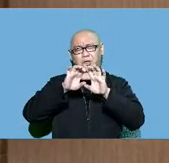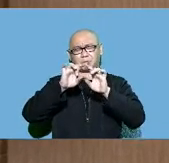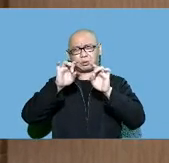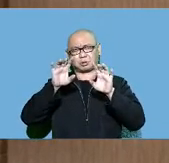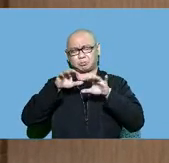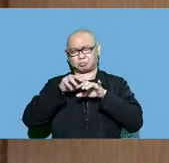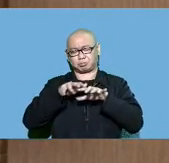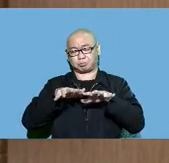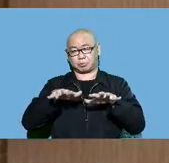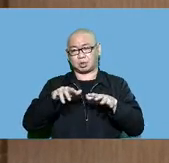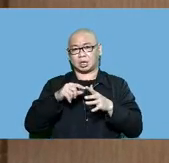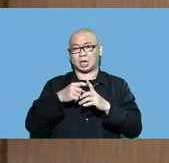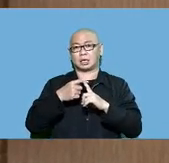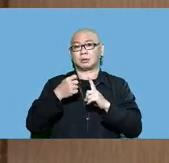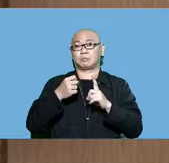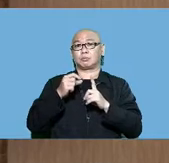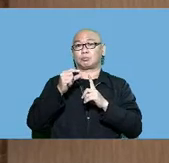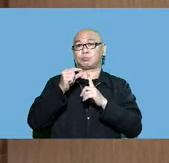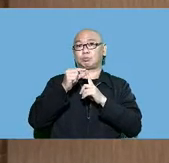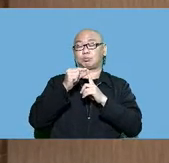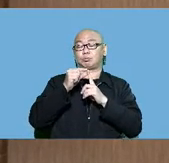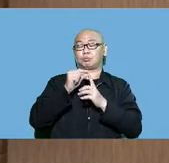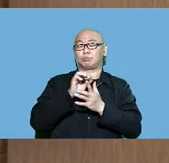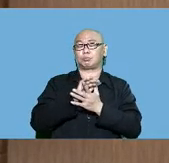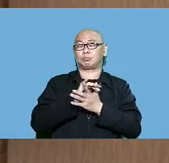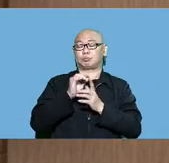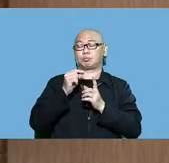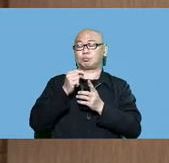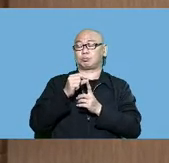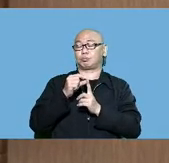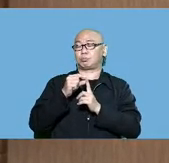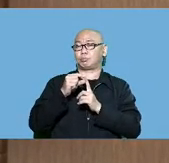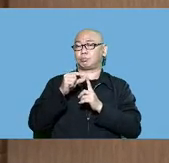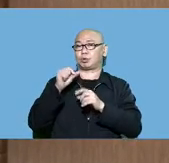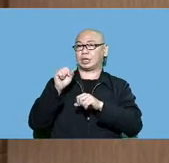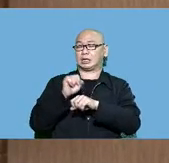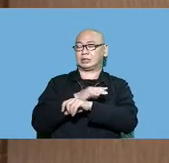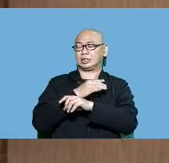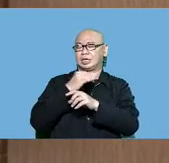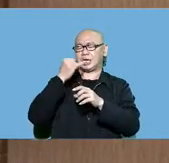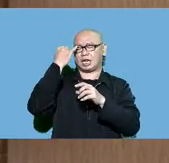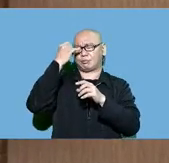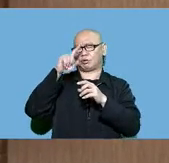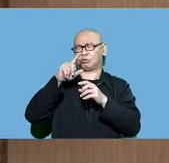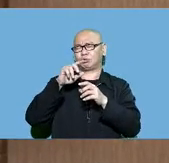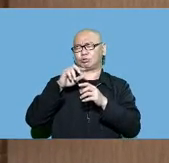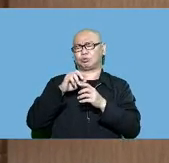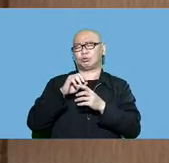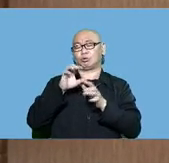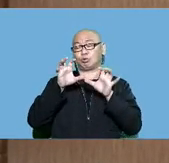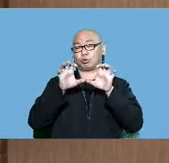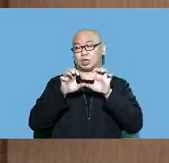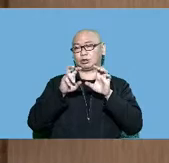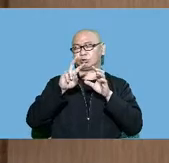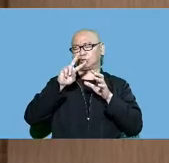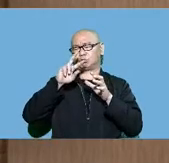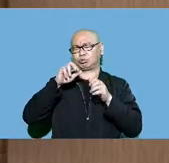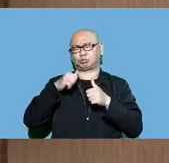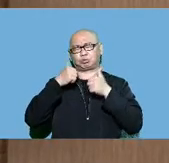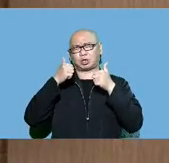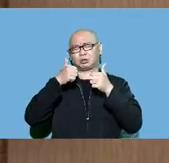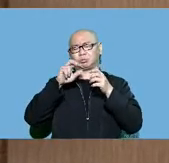potensi keilmuan itulah, insya Allah UNES akan sukses bertransformasi menjadi perguruan